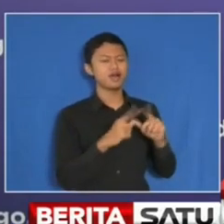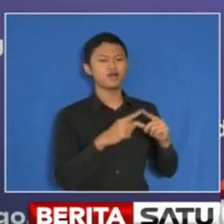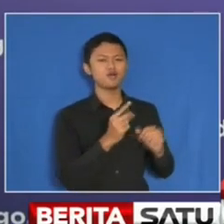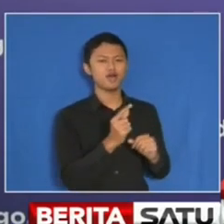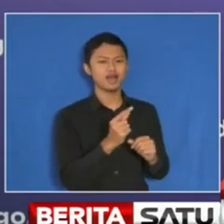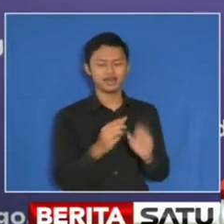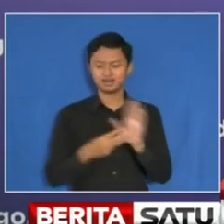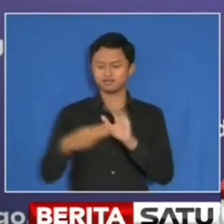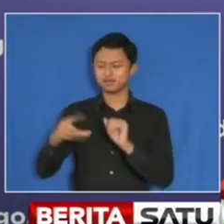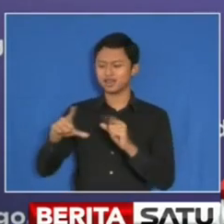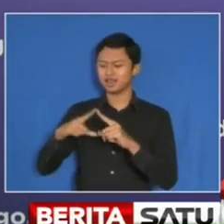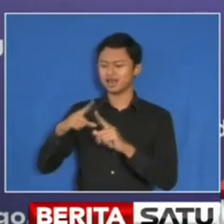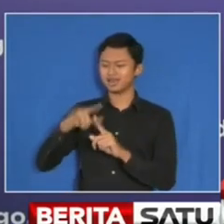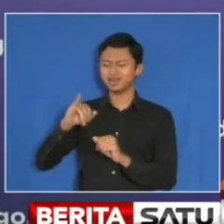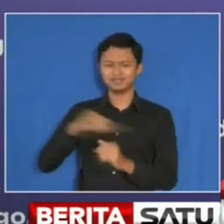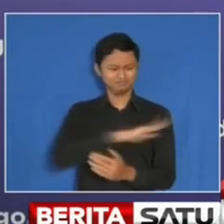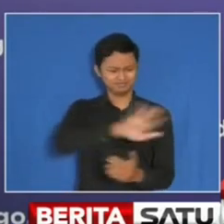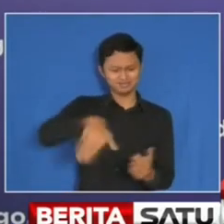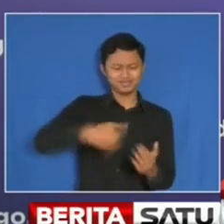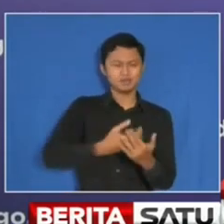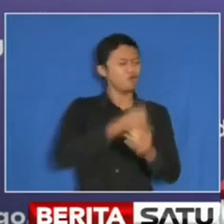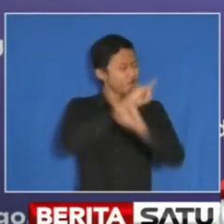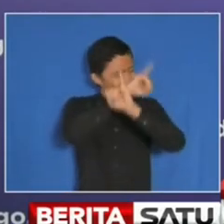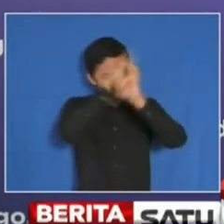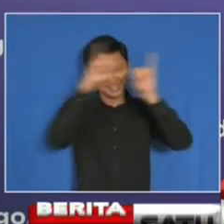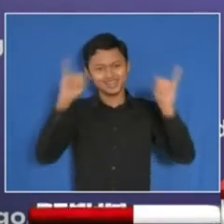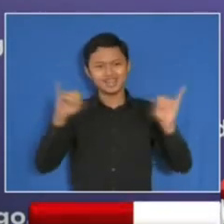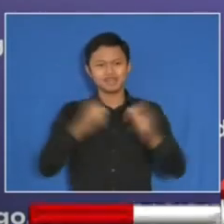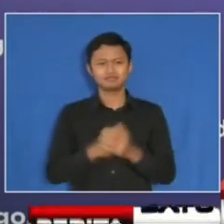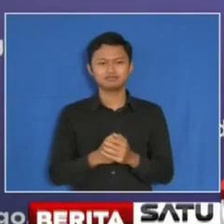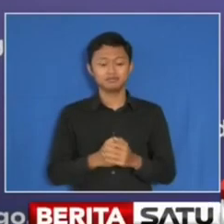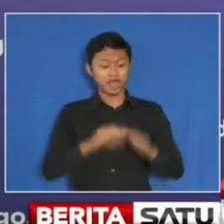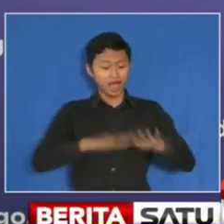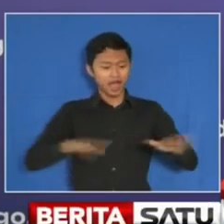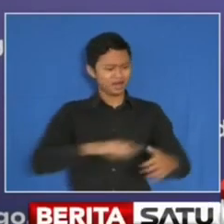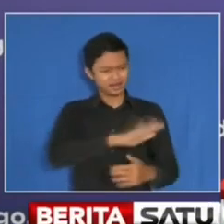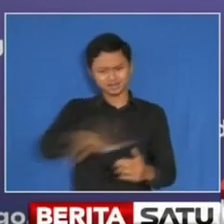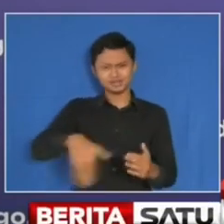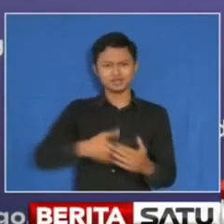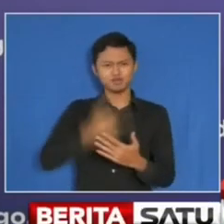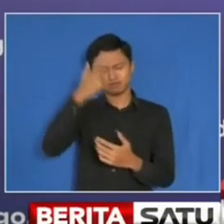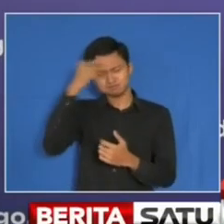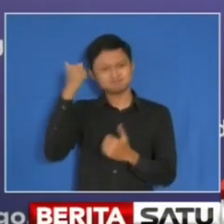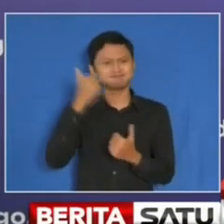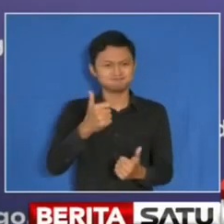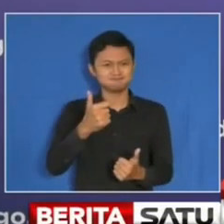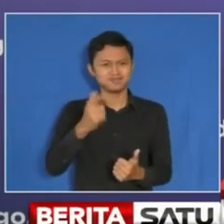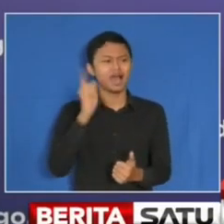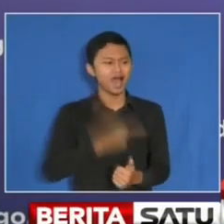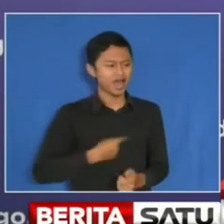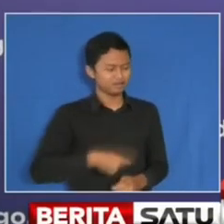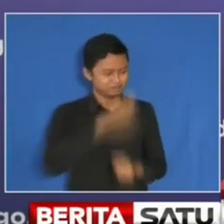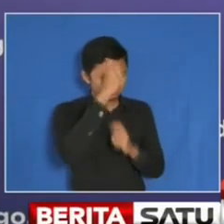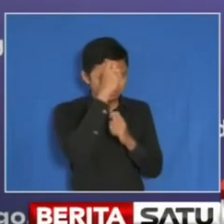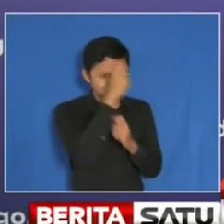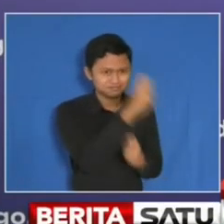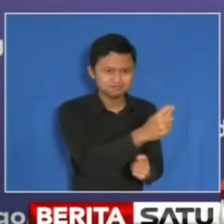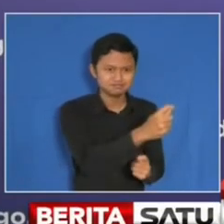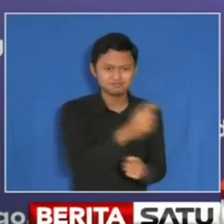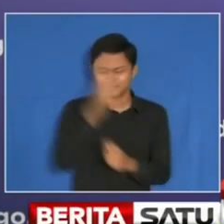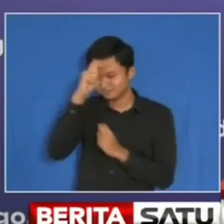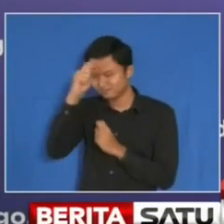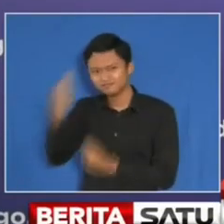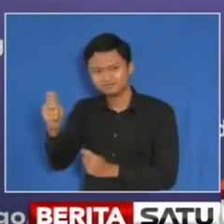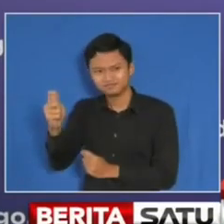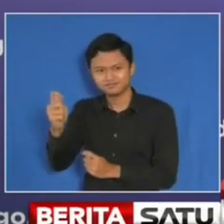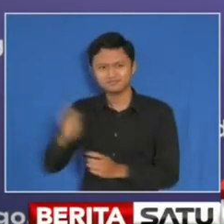semuanya indah. Jadi semua anak indah cemerlang, mari kita berdayakan dan kita akui, kita apresiasi potensi yang